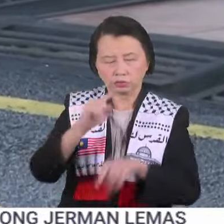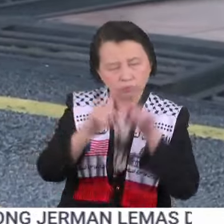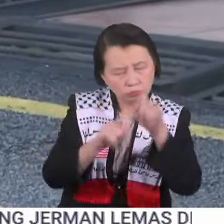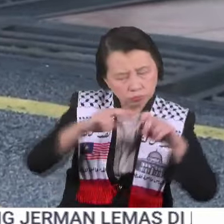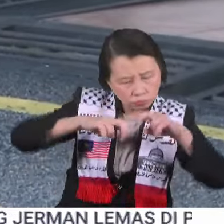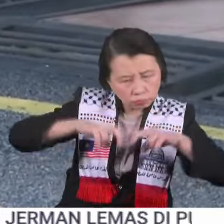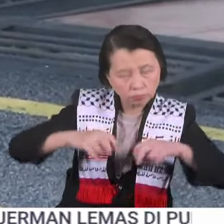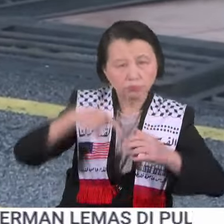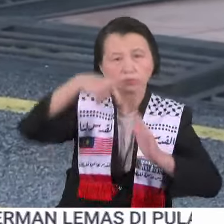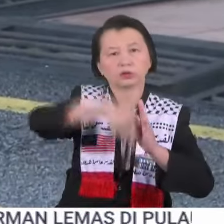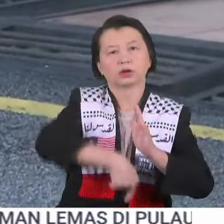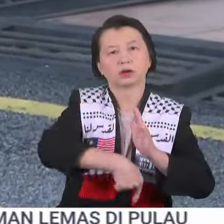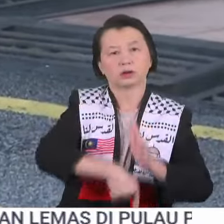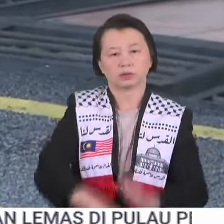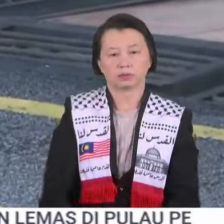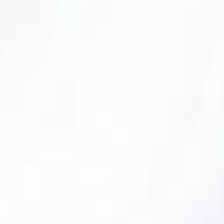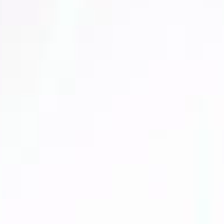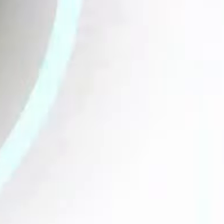lanjut.